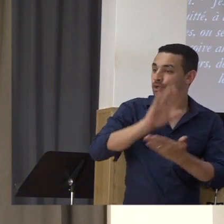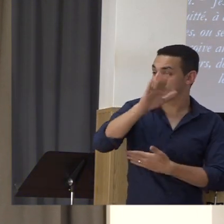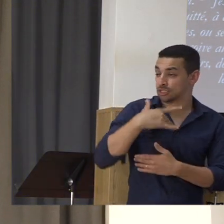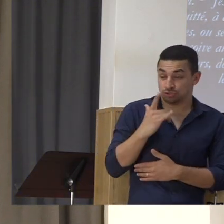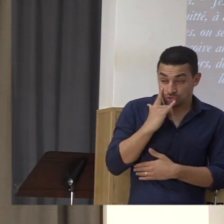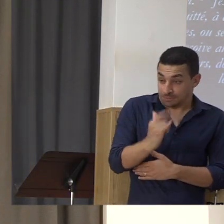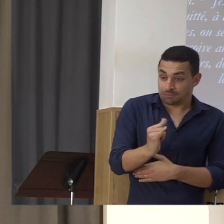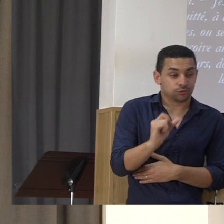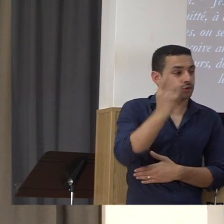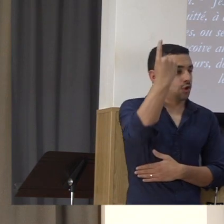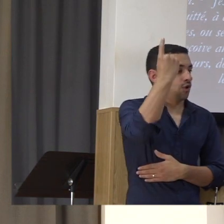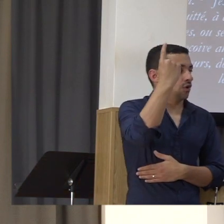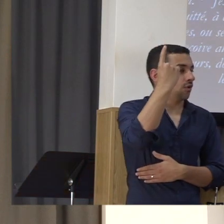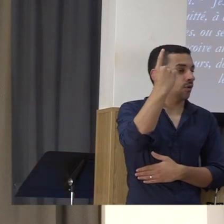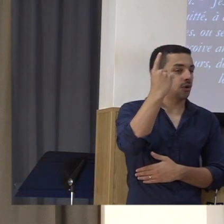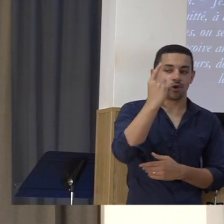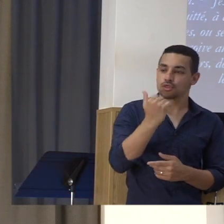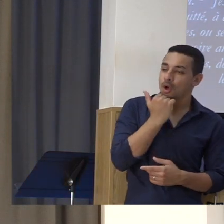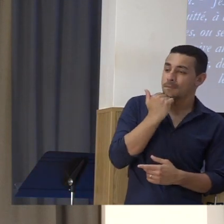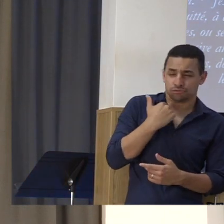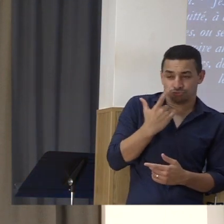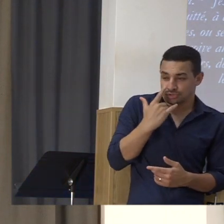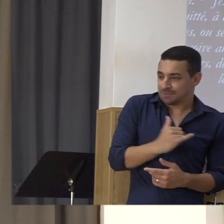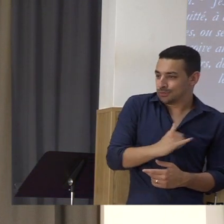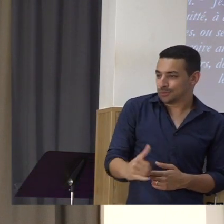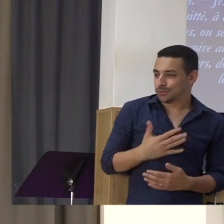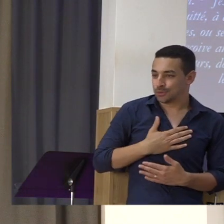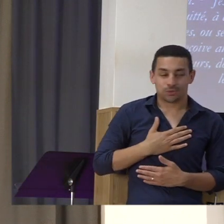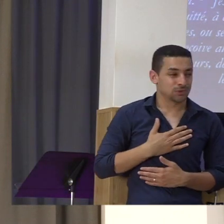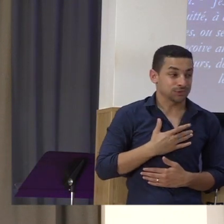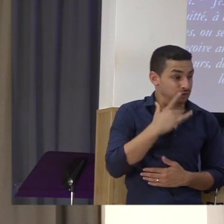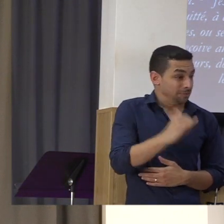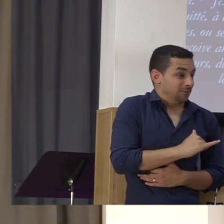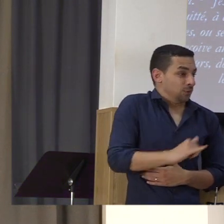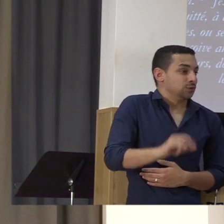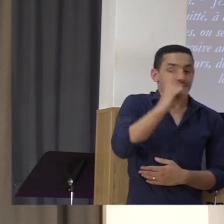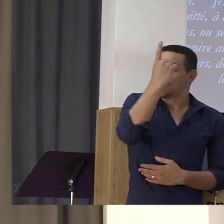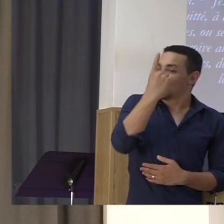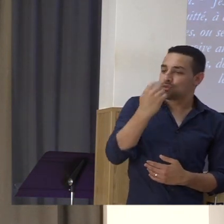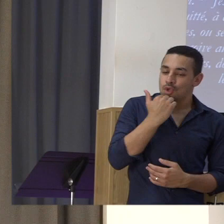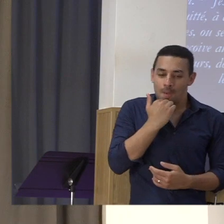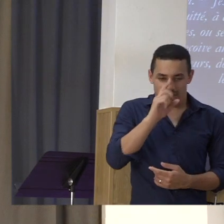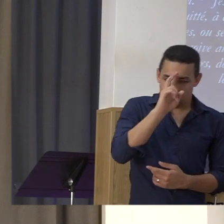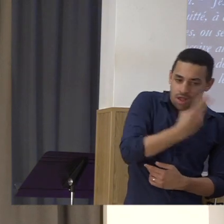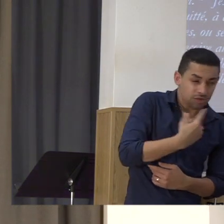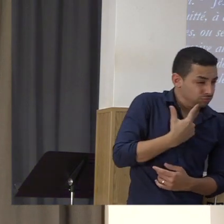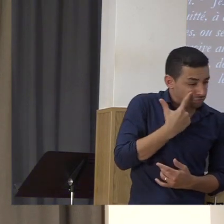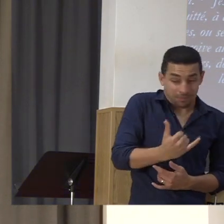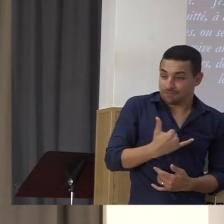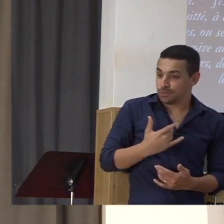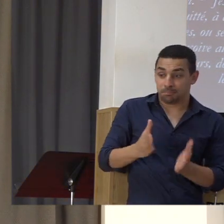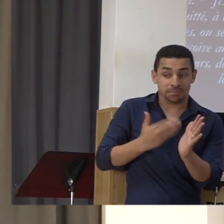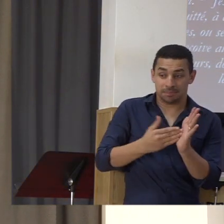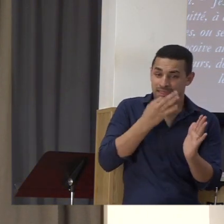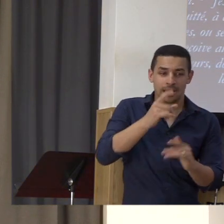Dieu se tromper. Je n'ai jamais vu Dieu changer d'avis. La Bible déclare,